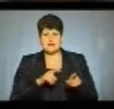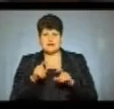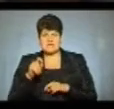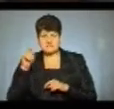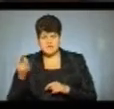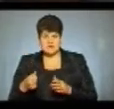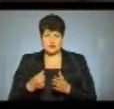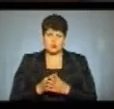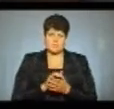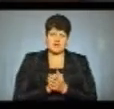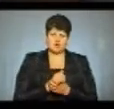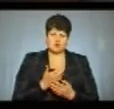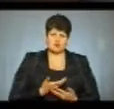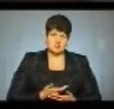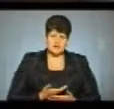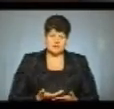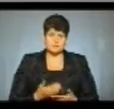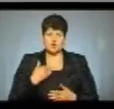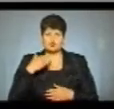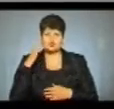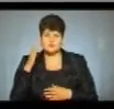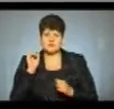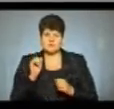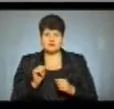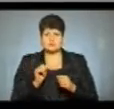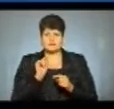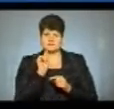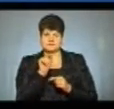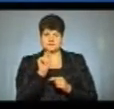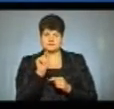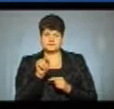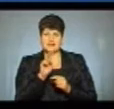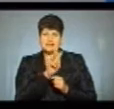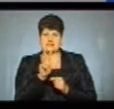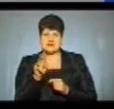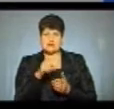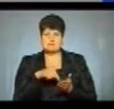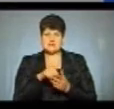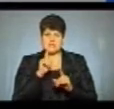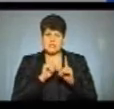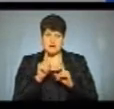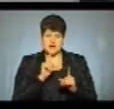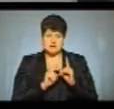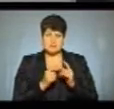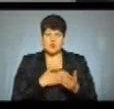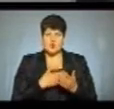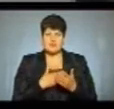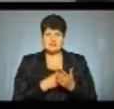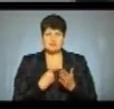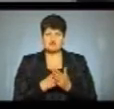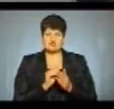життя. Проголосувати за проєкт можна, перейшовши за посиланням через сайт Тернопільської міської ради на портал «Громадський